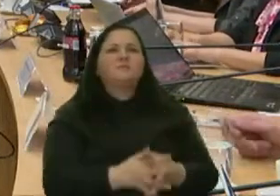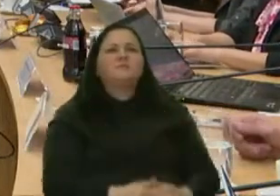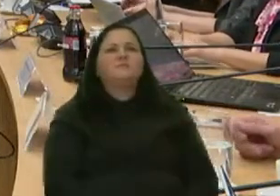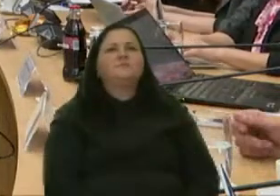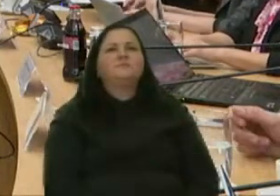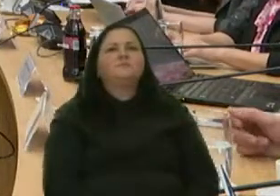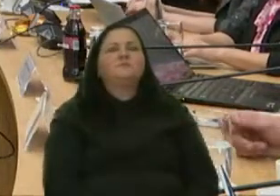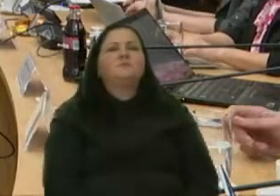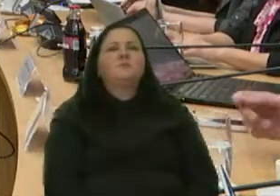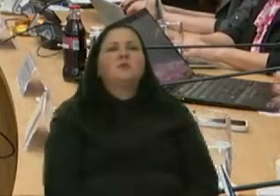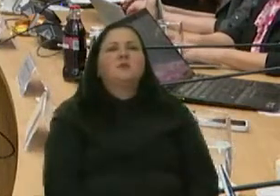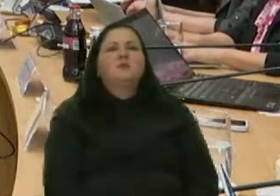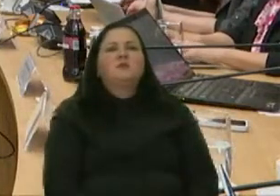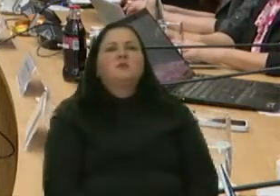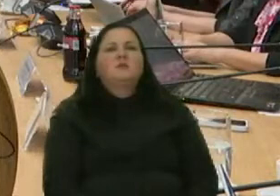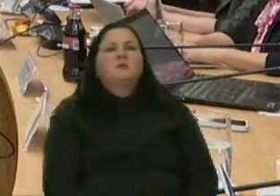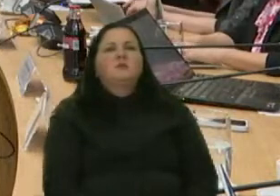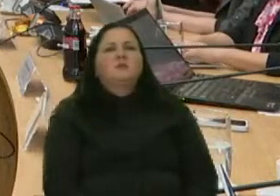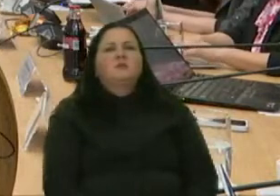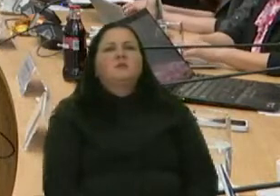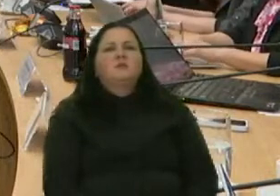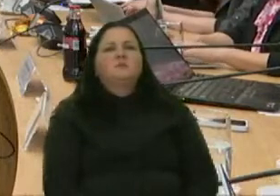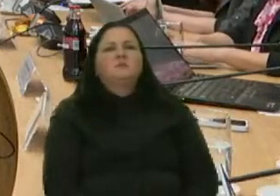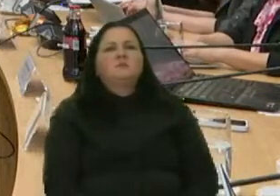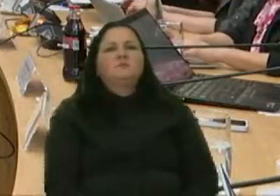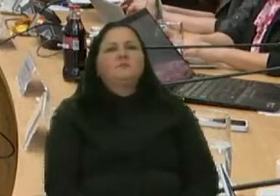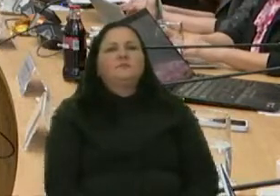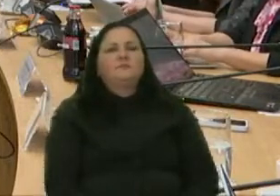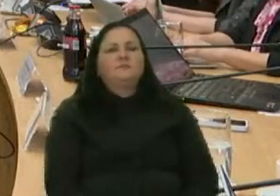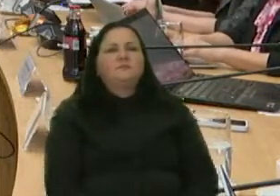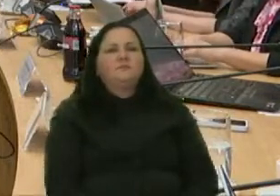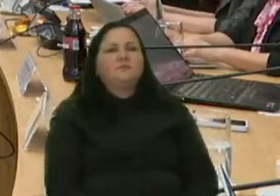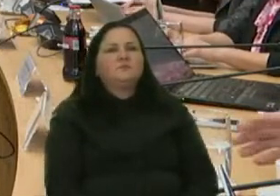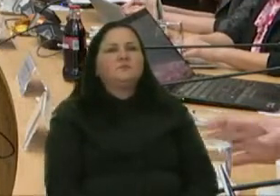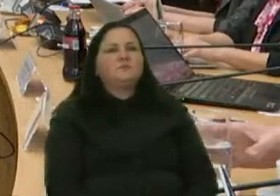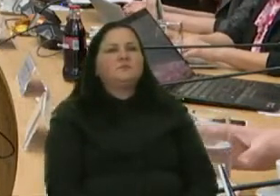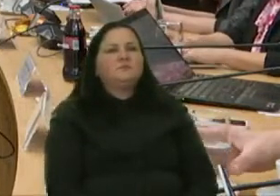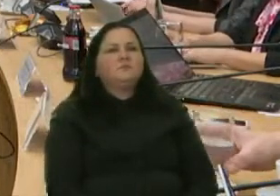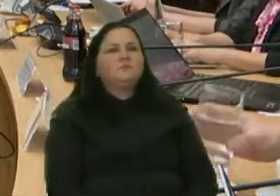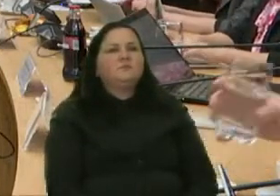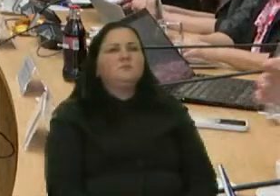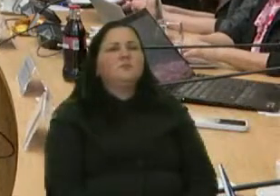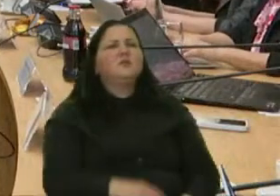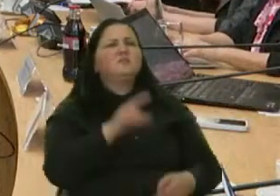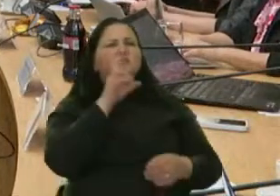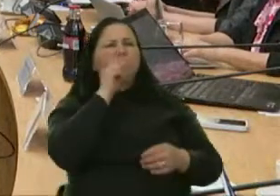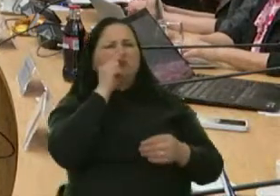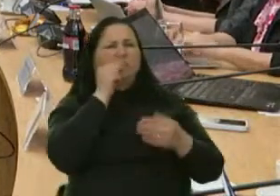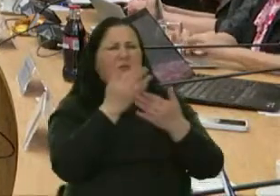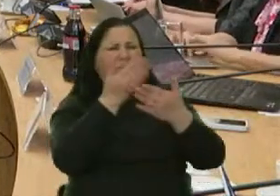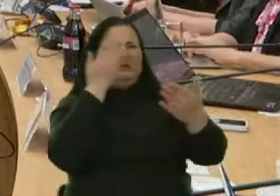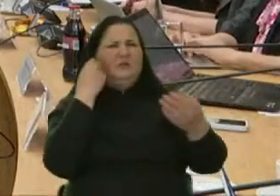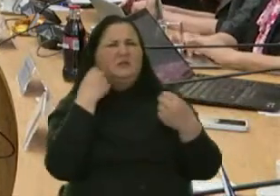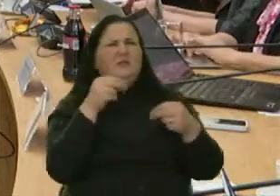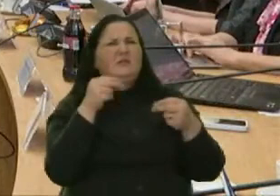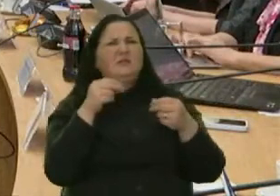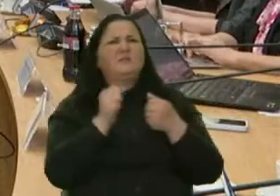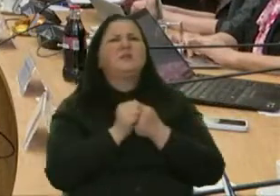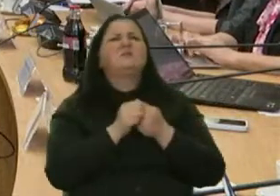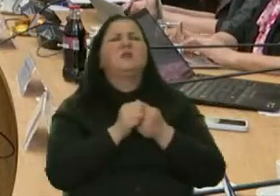Mulțumesc vă rog domnule consilier aveți cuvântul mulțumesc Domnule președinte de ședință Domnule primar vorbeați mai devreme despre